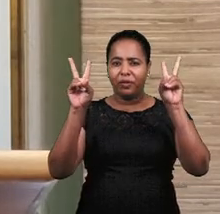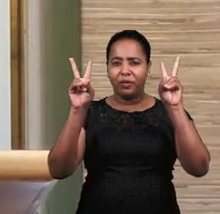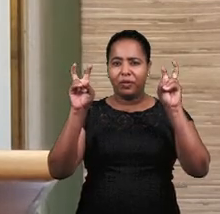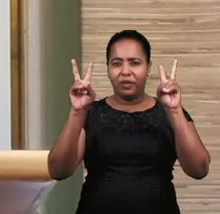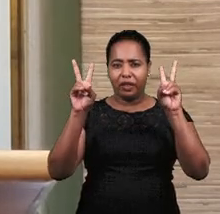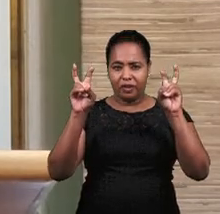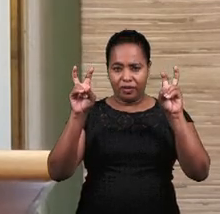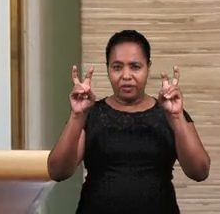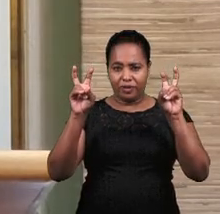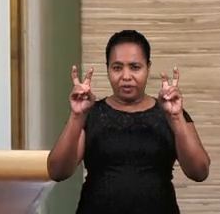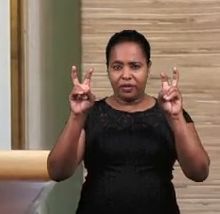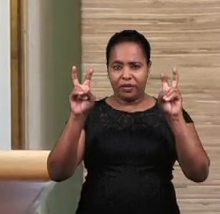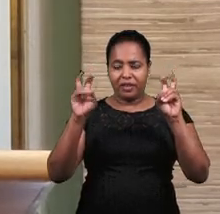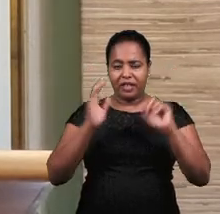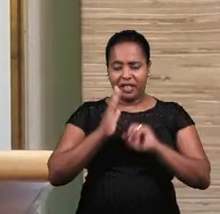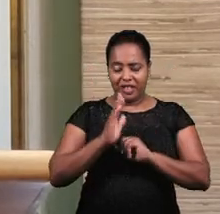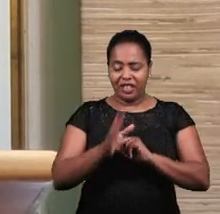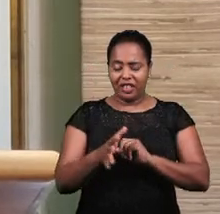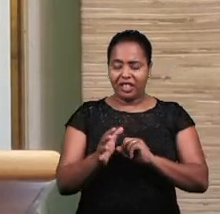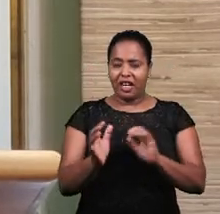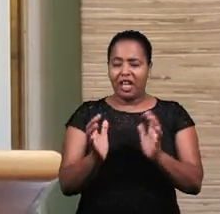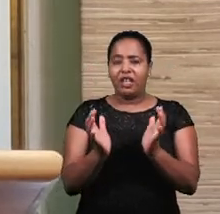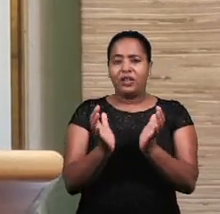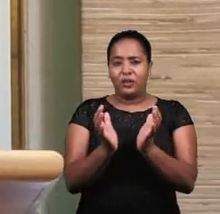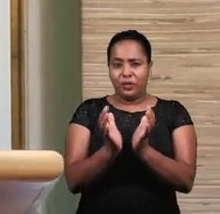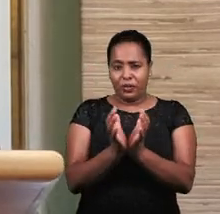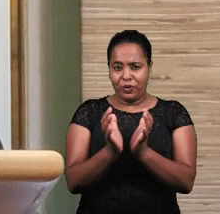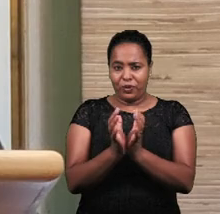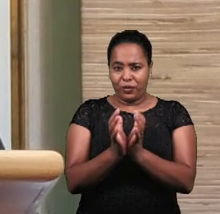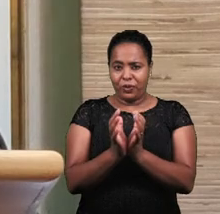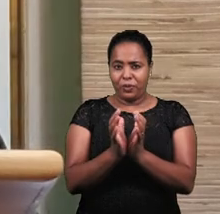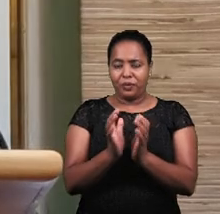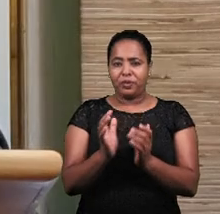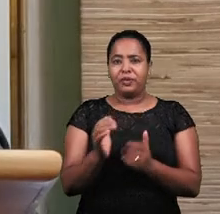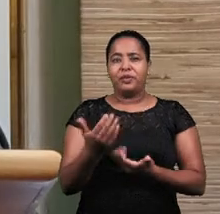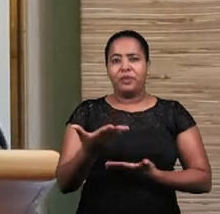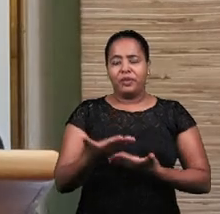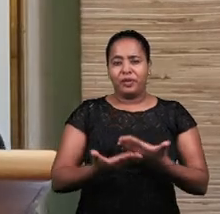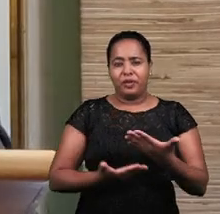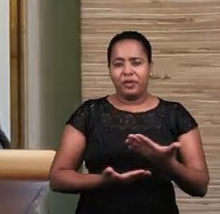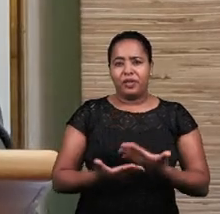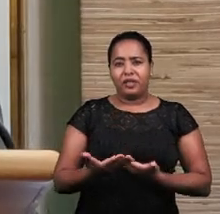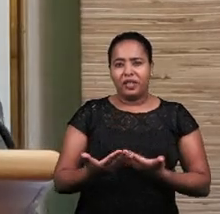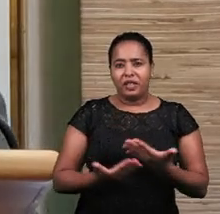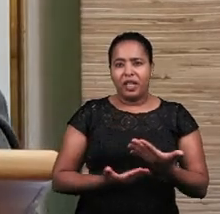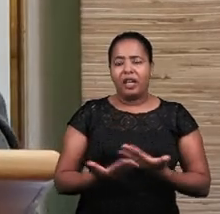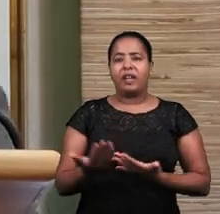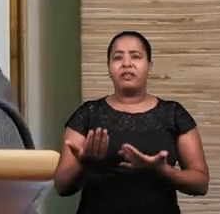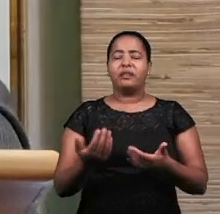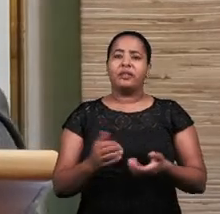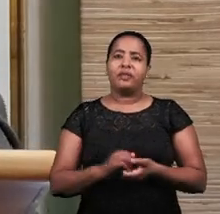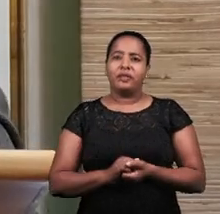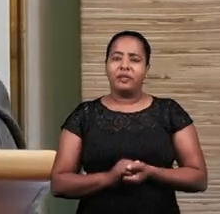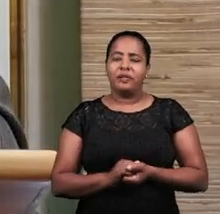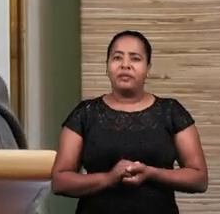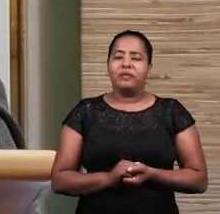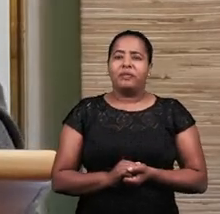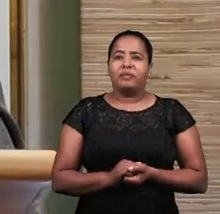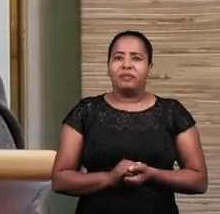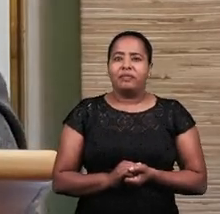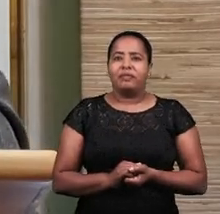été donné par le groupe des pasteurs qui travaillent dans